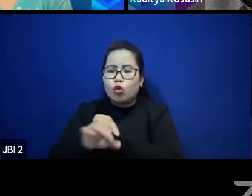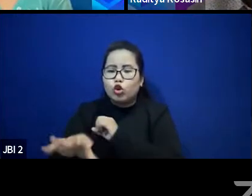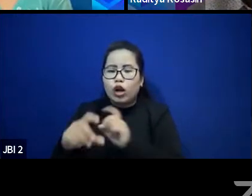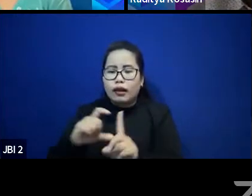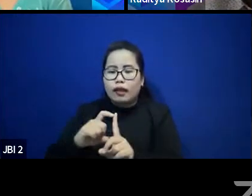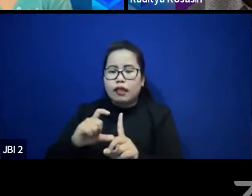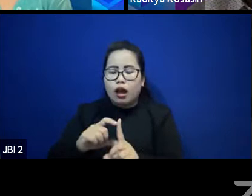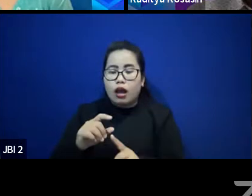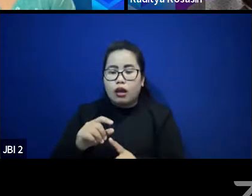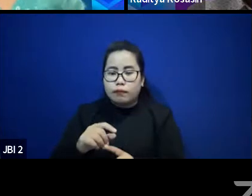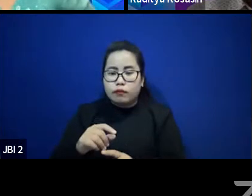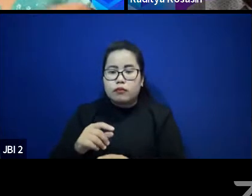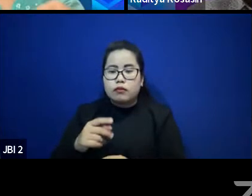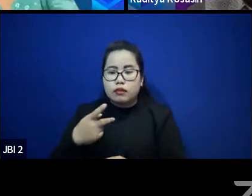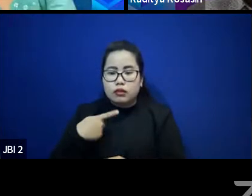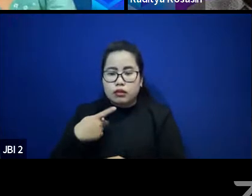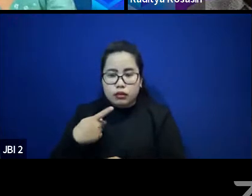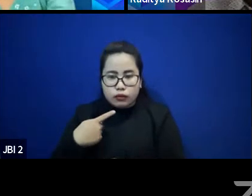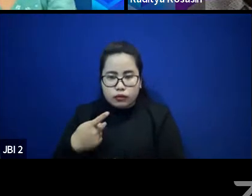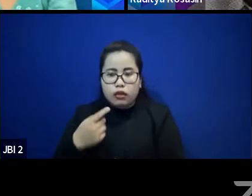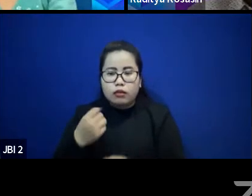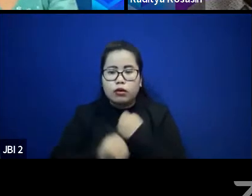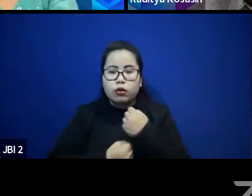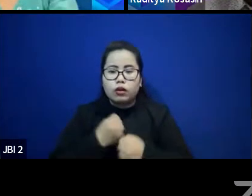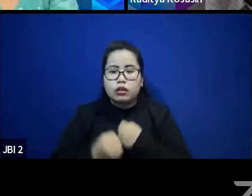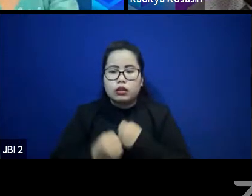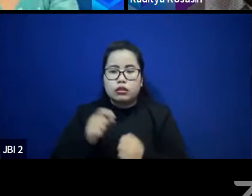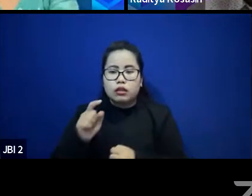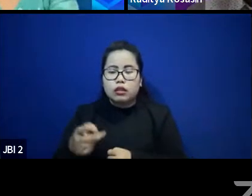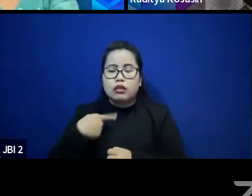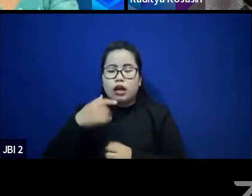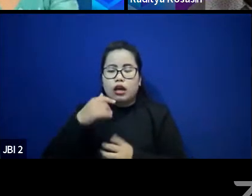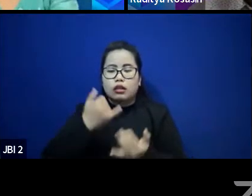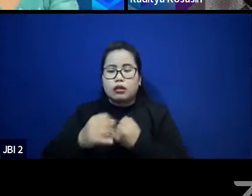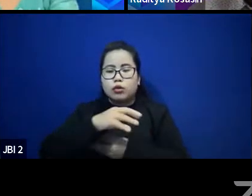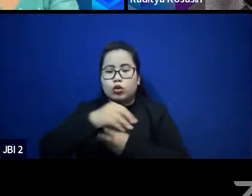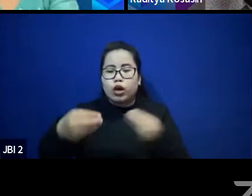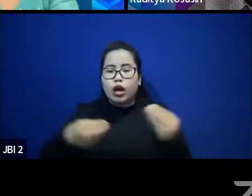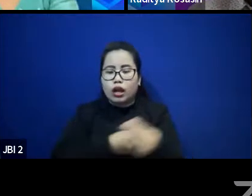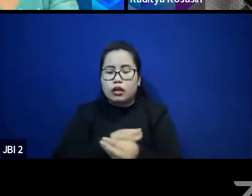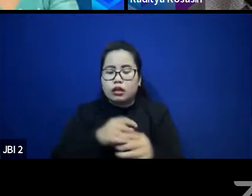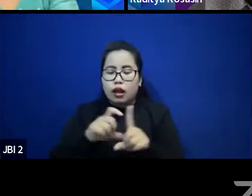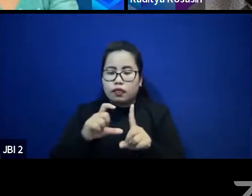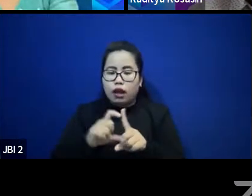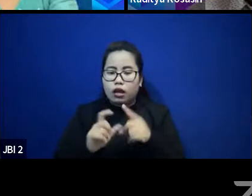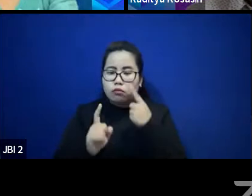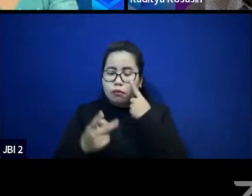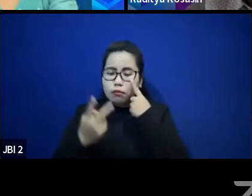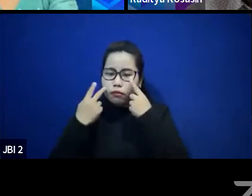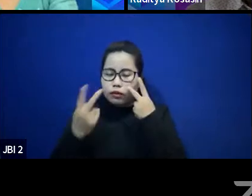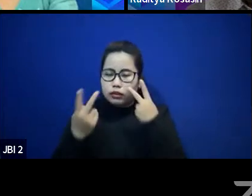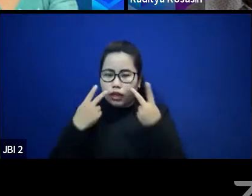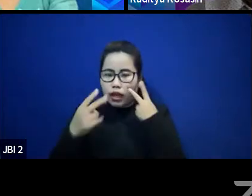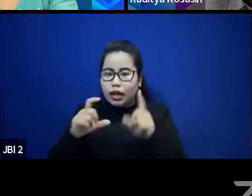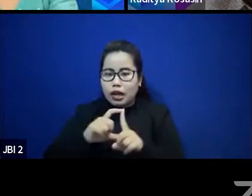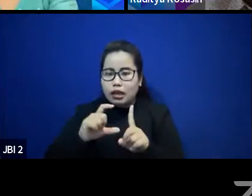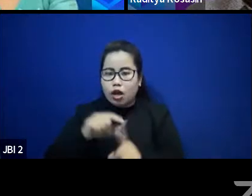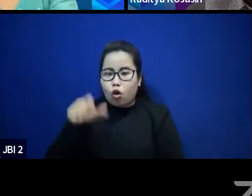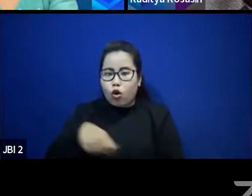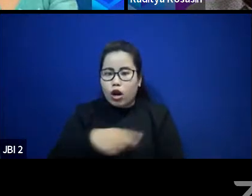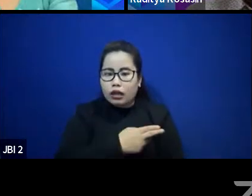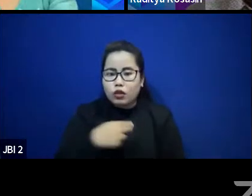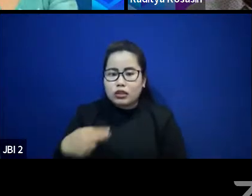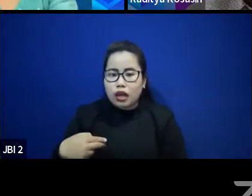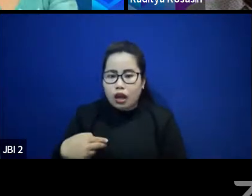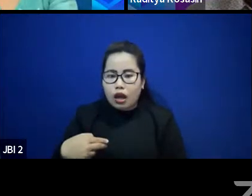itu dipesan dari sekarang lho Hai projector memastikan bahwa data orang Indonesia juga diperlukan